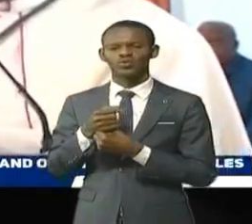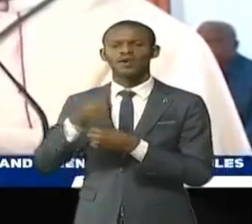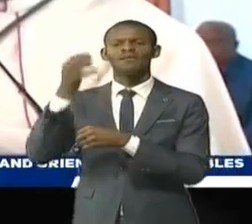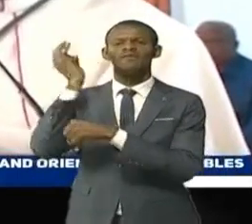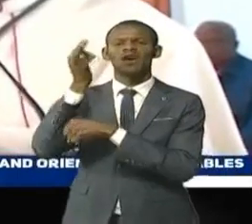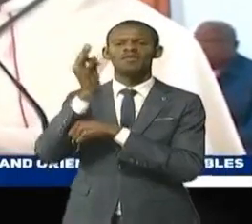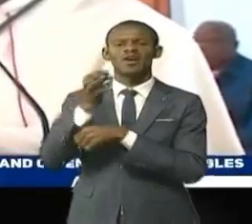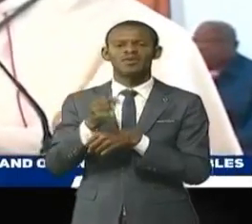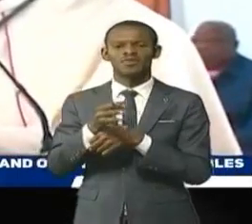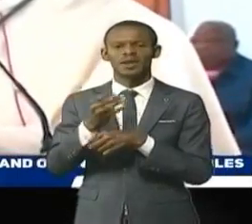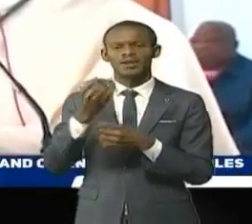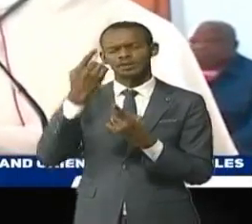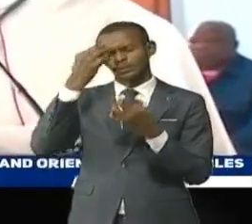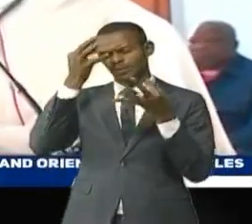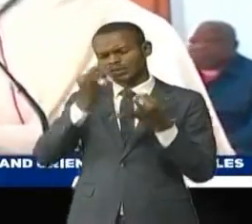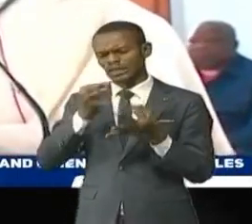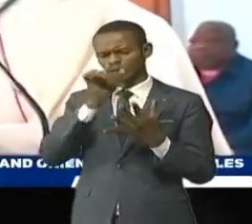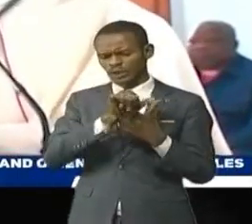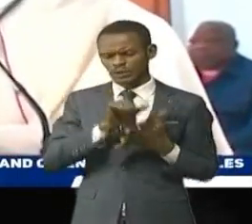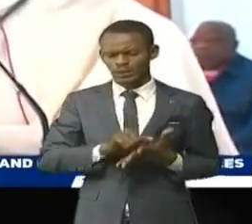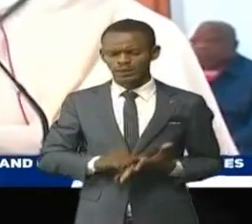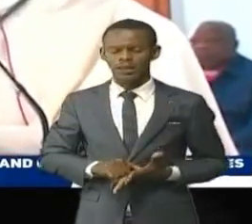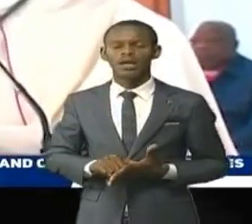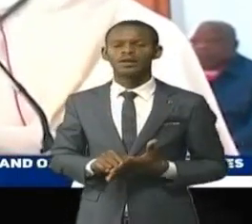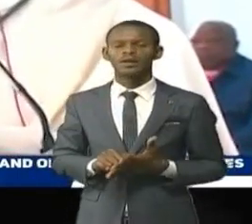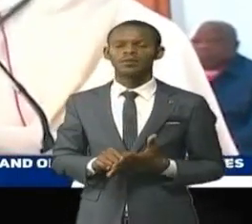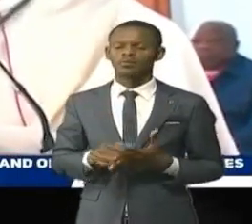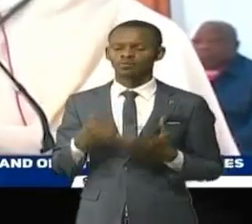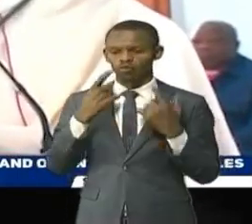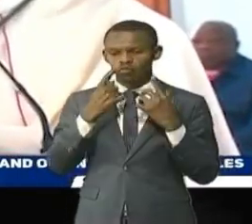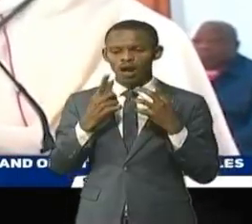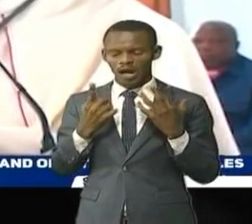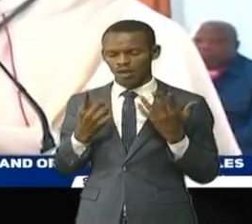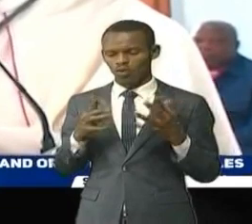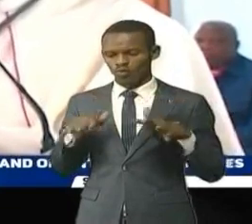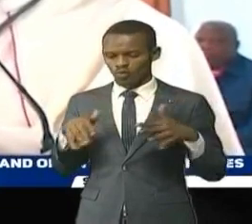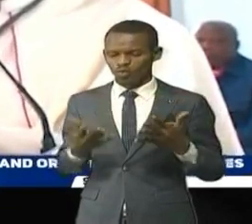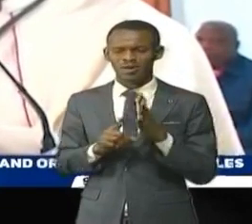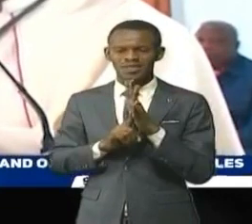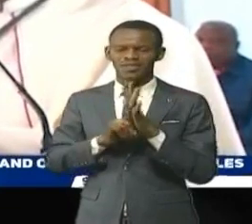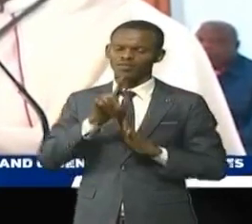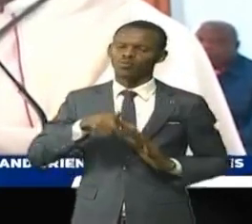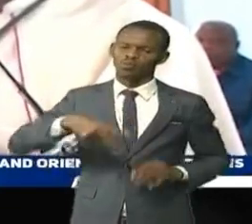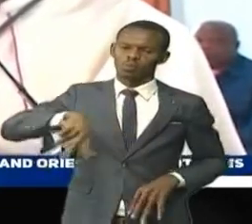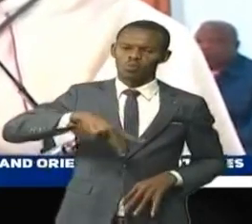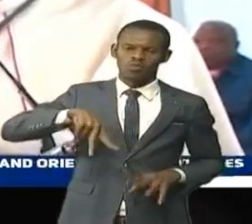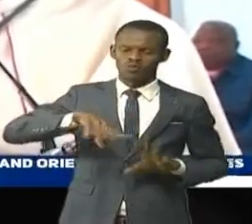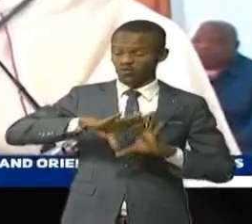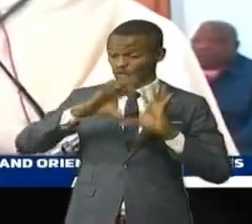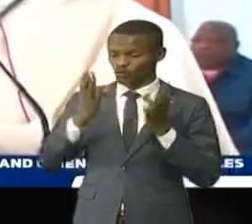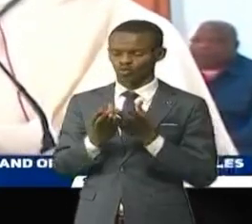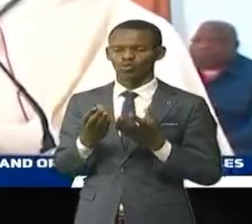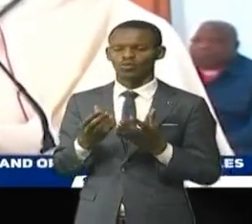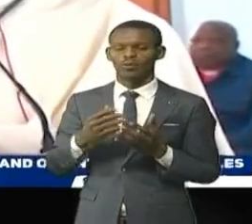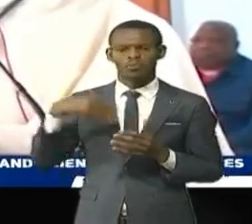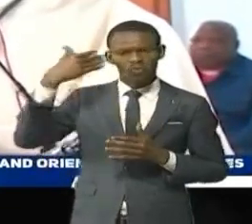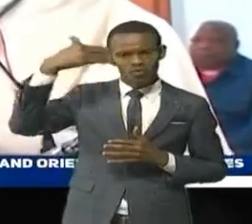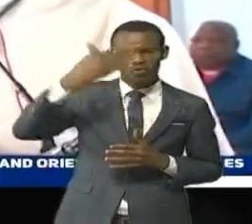des résolutions et recommandations fortes pouvant nous amener vers des lendemains meilleurs